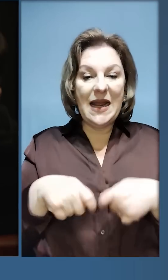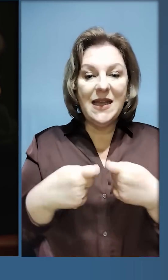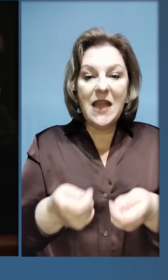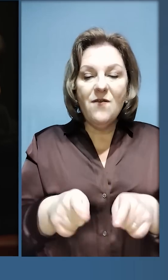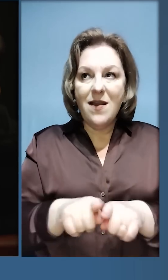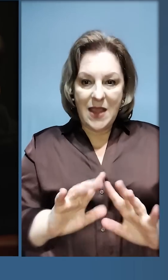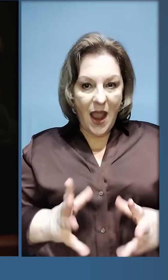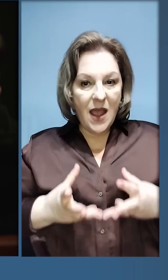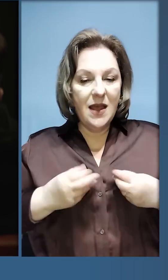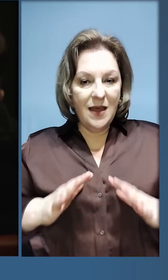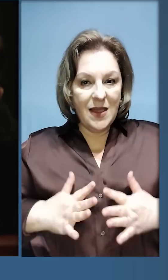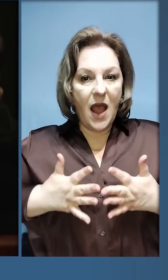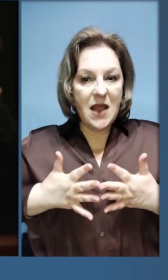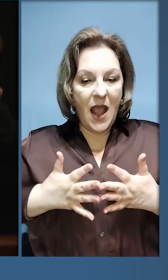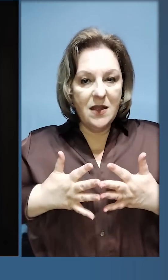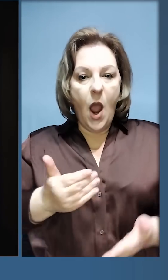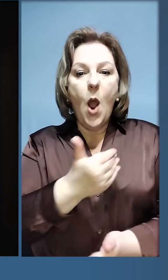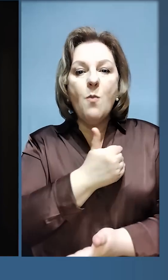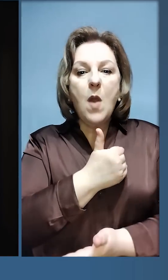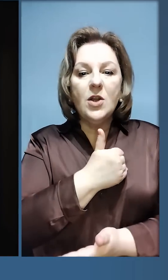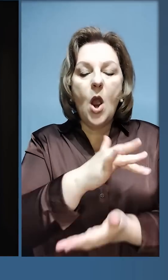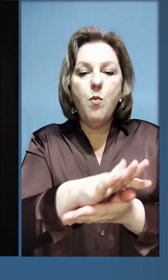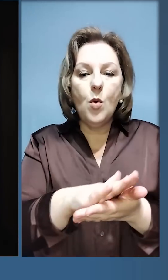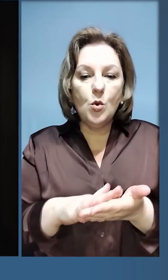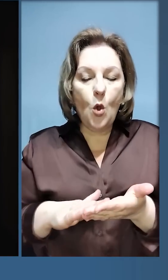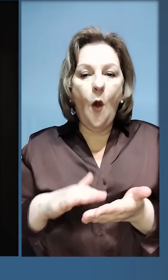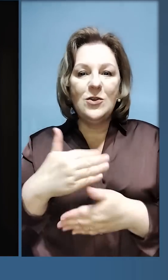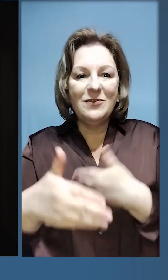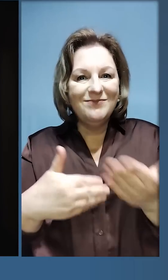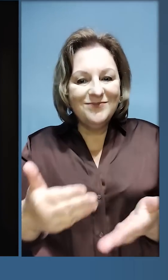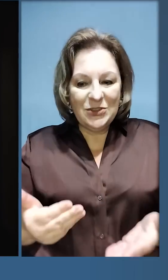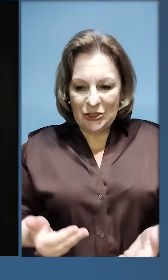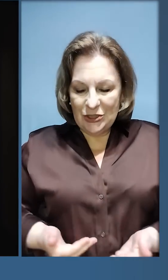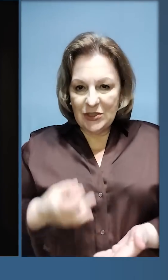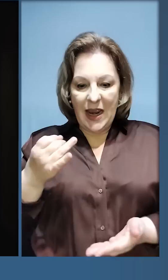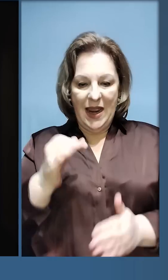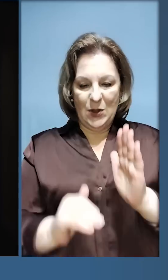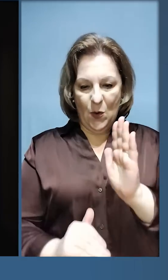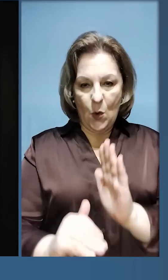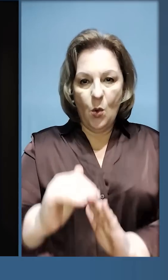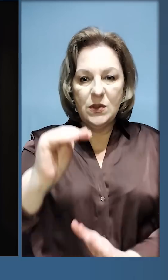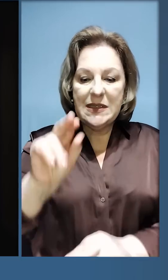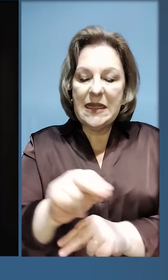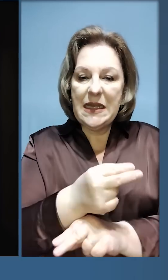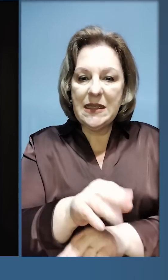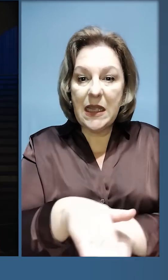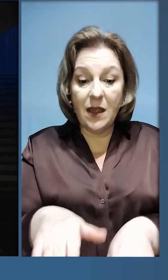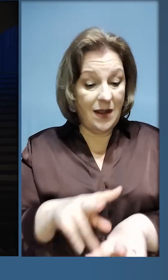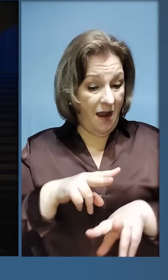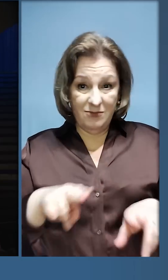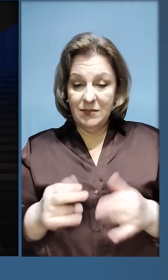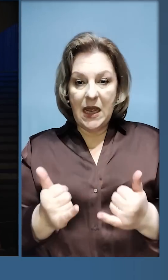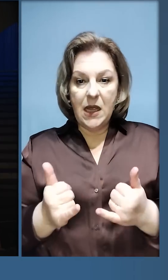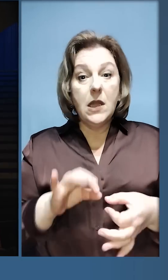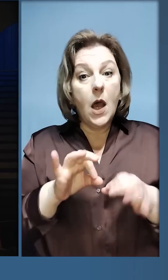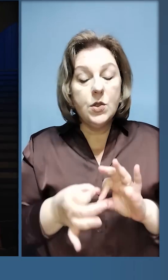давав таке натхнення, бажання продовжувати жити, ростити дітей. І